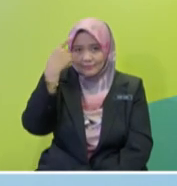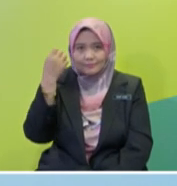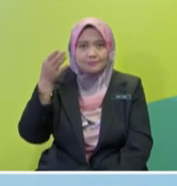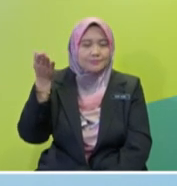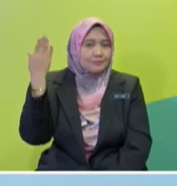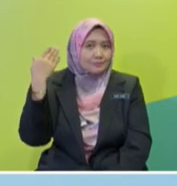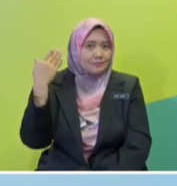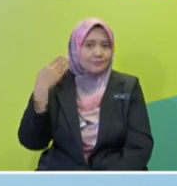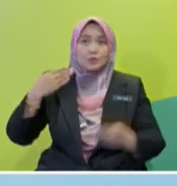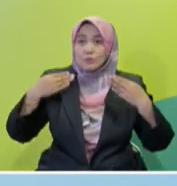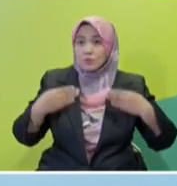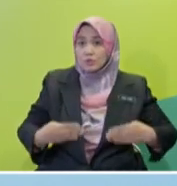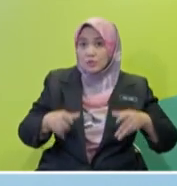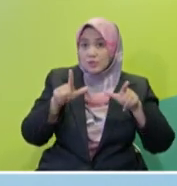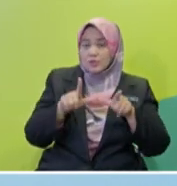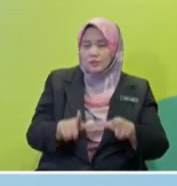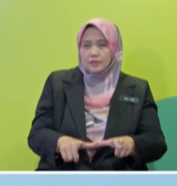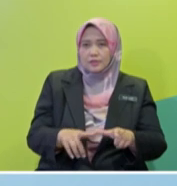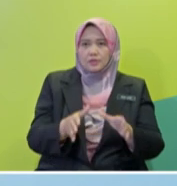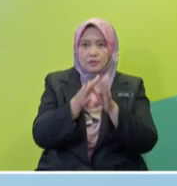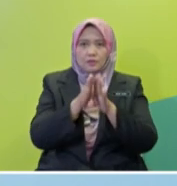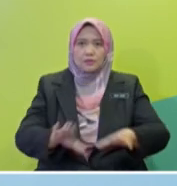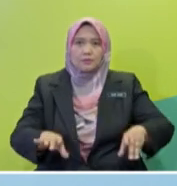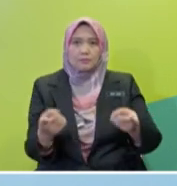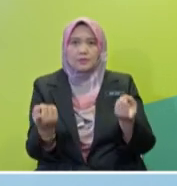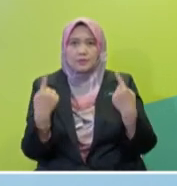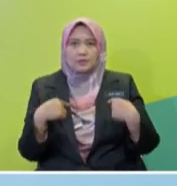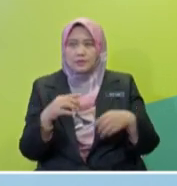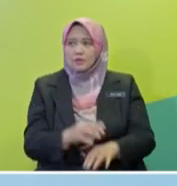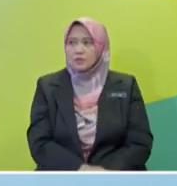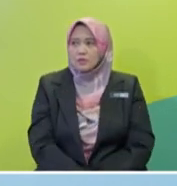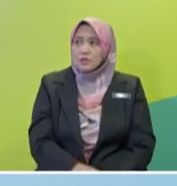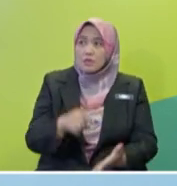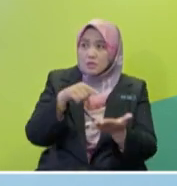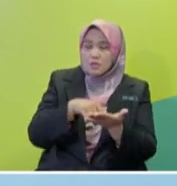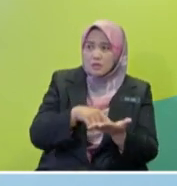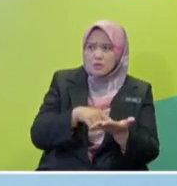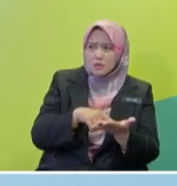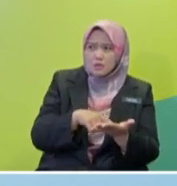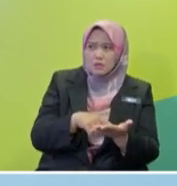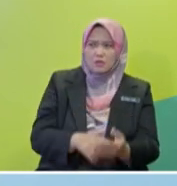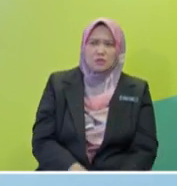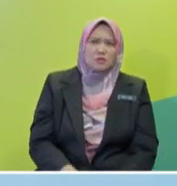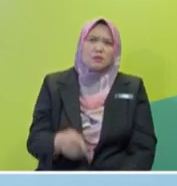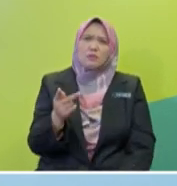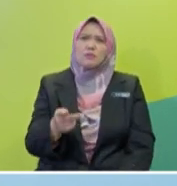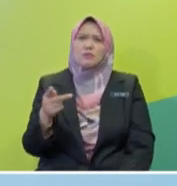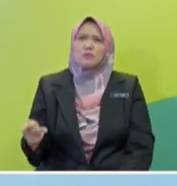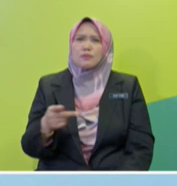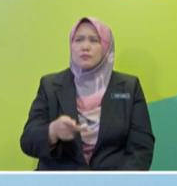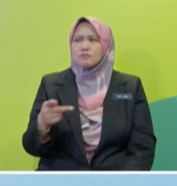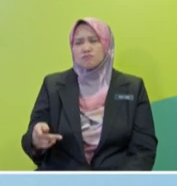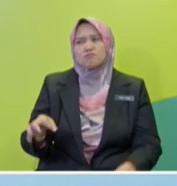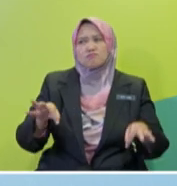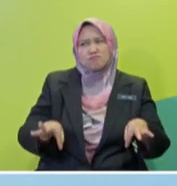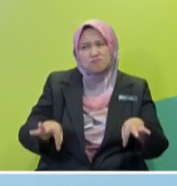so dalam ini adalah antara-pekara penting yang perlu kita ingat Oke